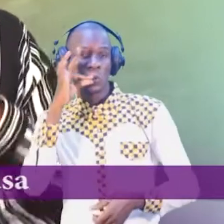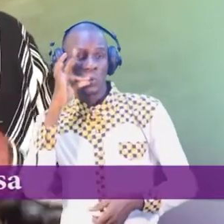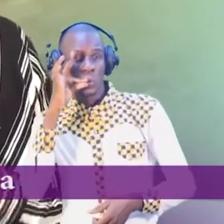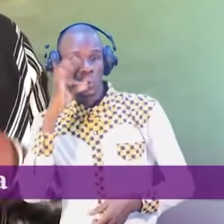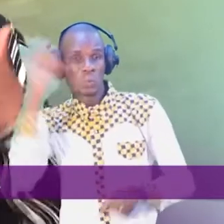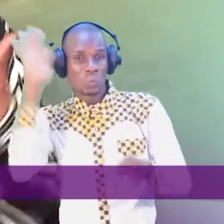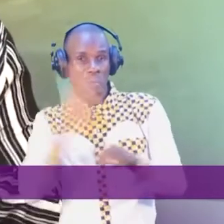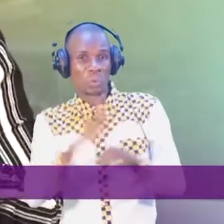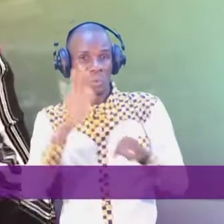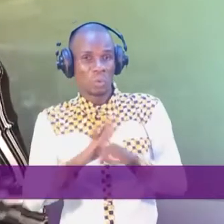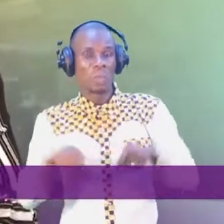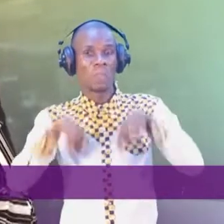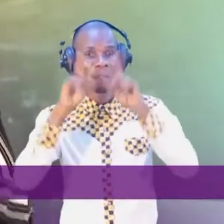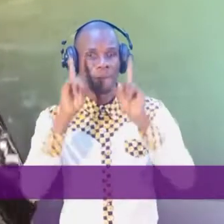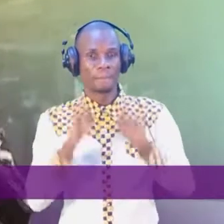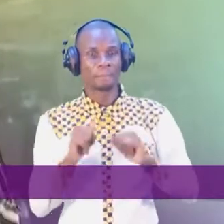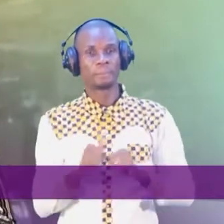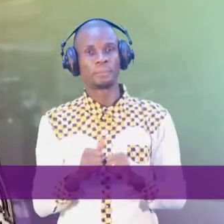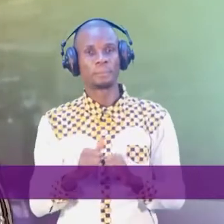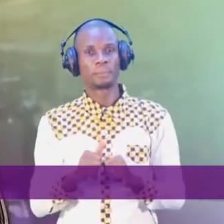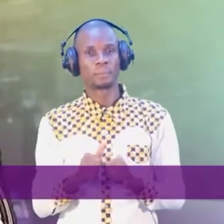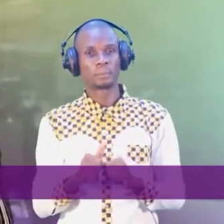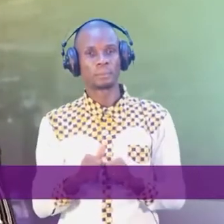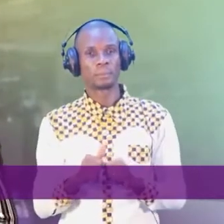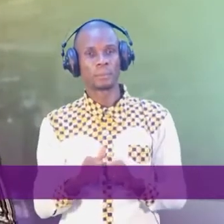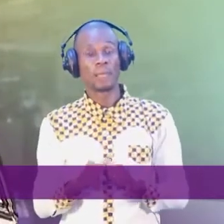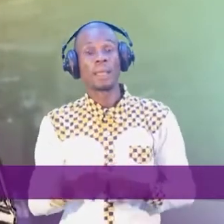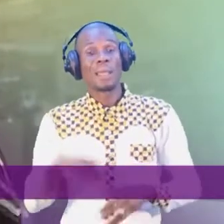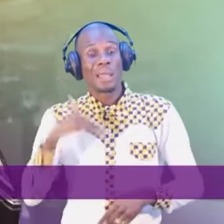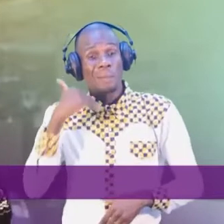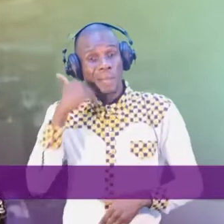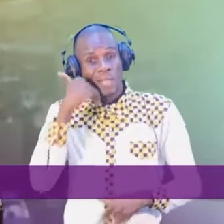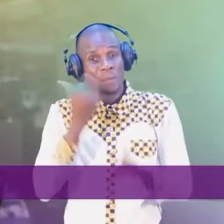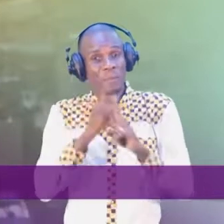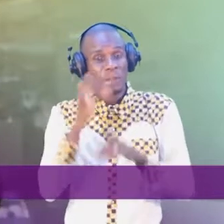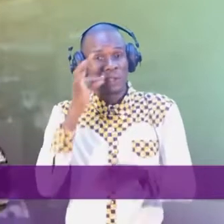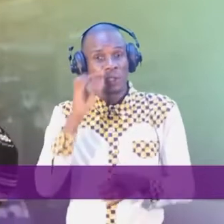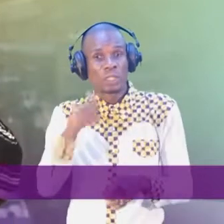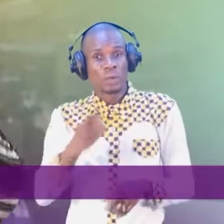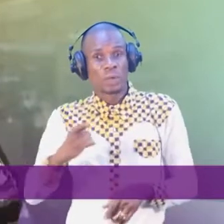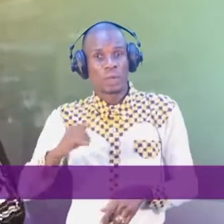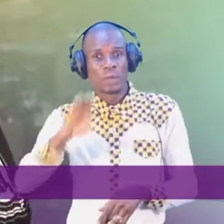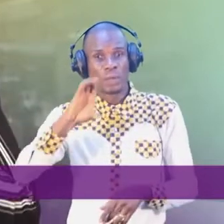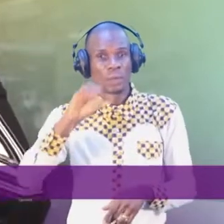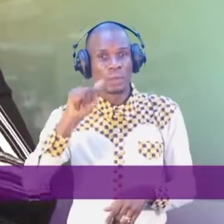Likaya ezali pe ebandeli mpenza ya maladi mosusu ya bipemelo na biso babengi emphysème.